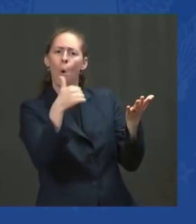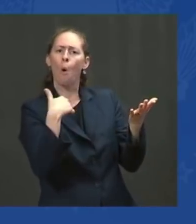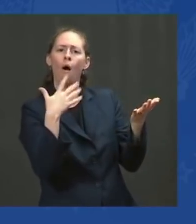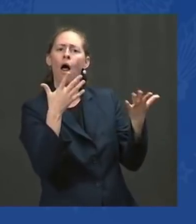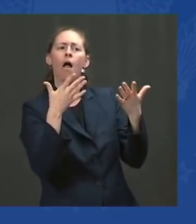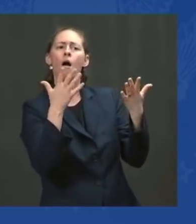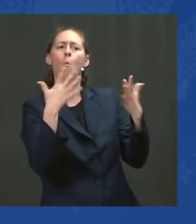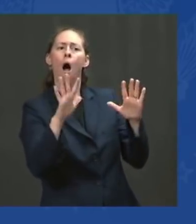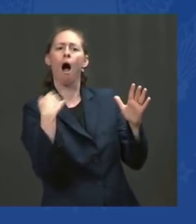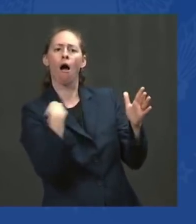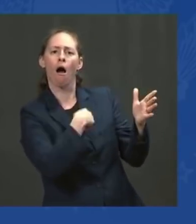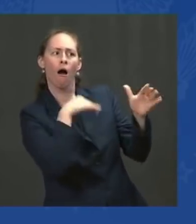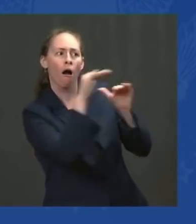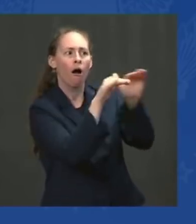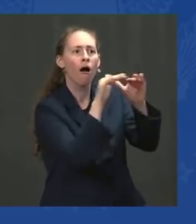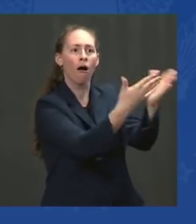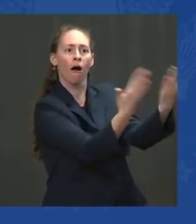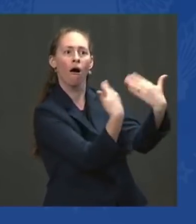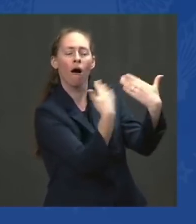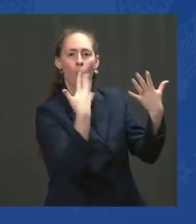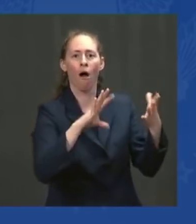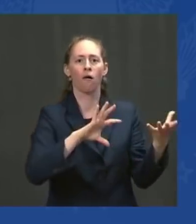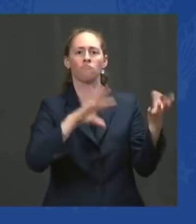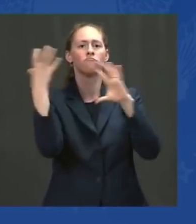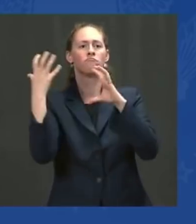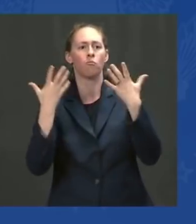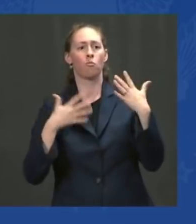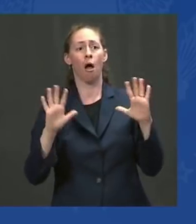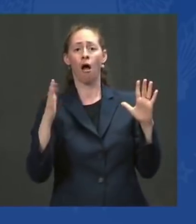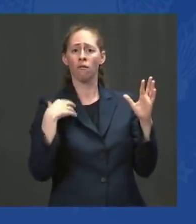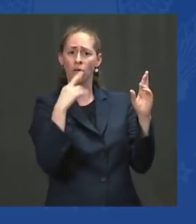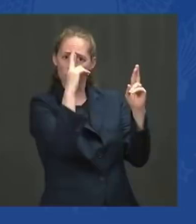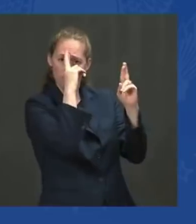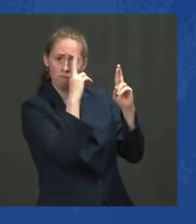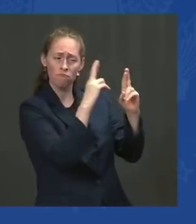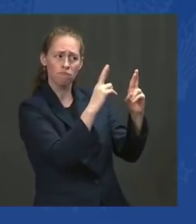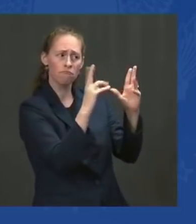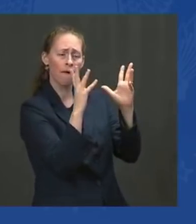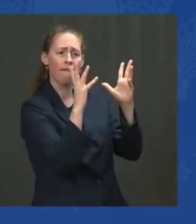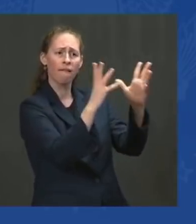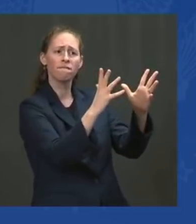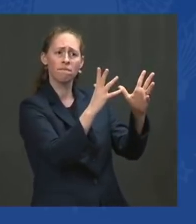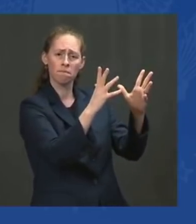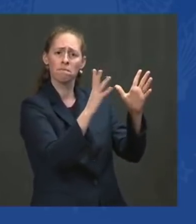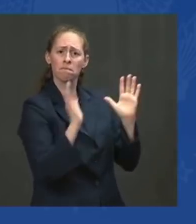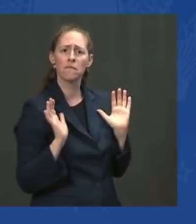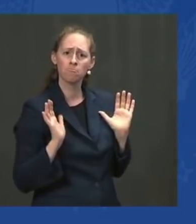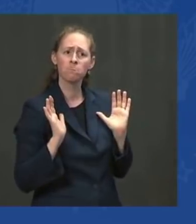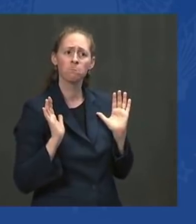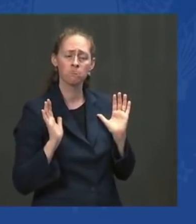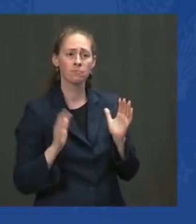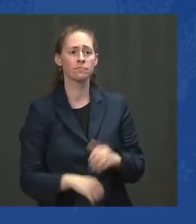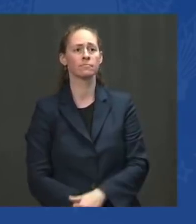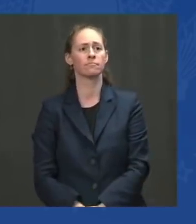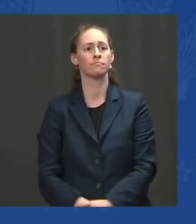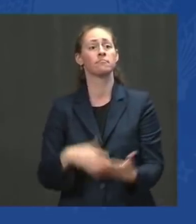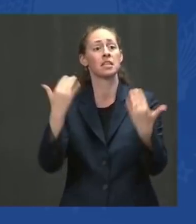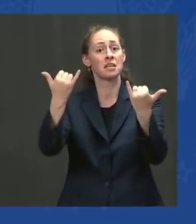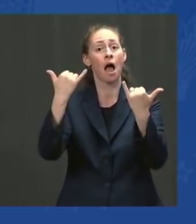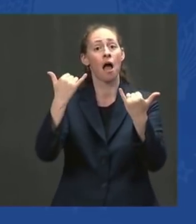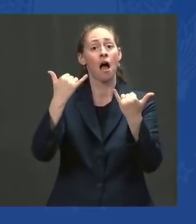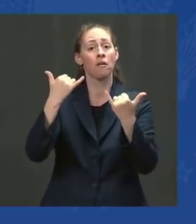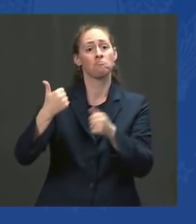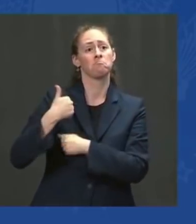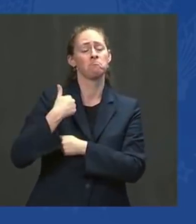点给大家分享，那就是塔利班可能啊还真是阿富汗人民正确的选择，历